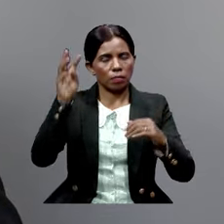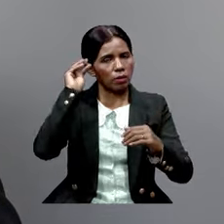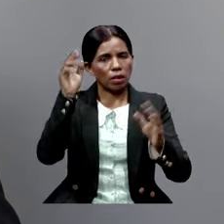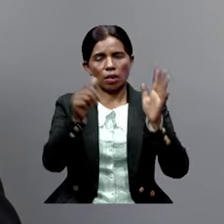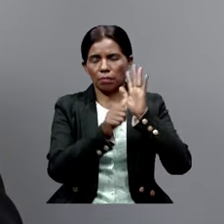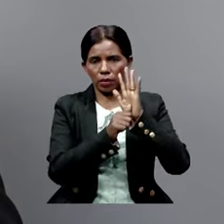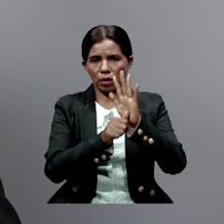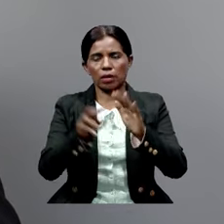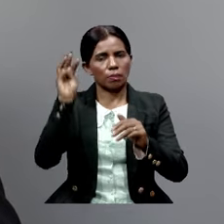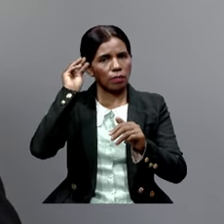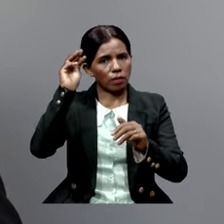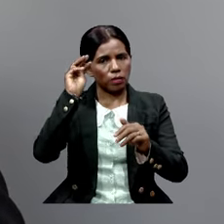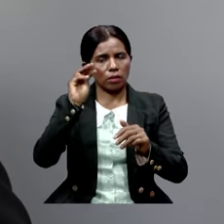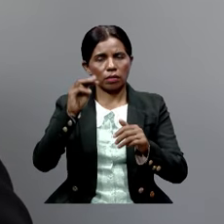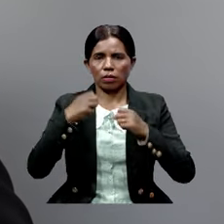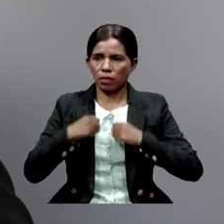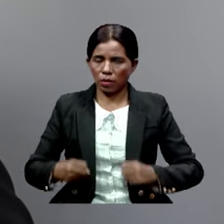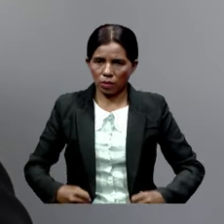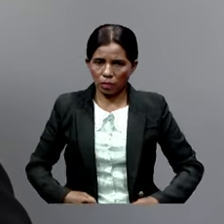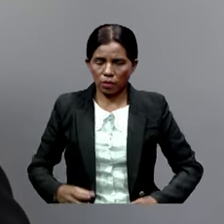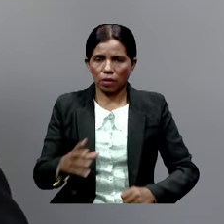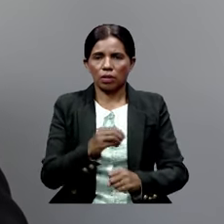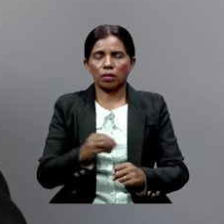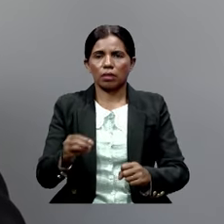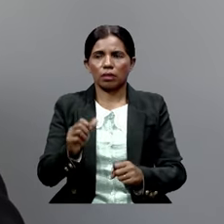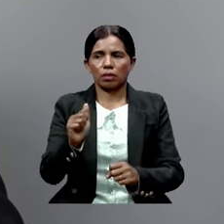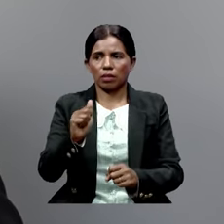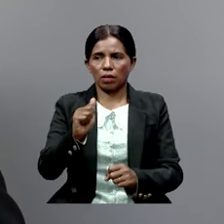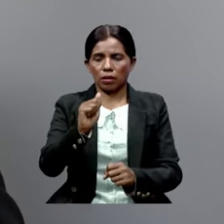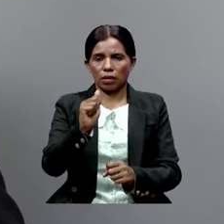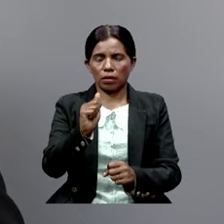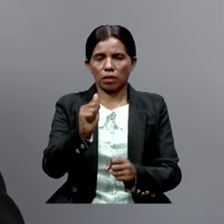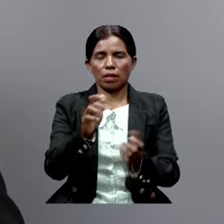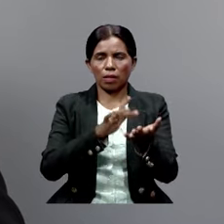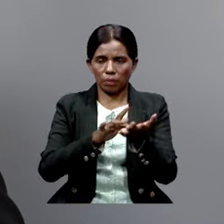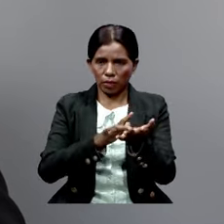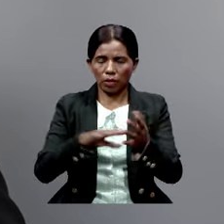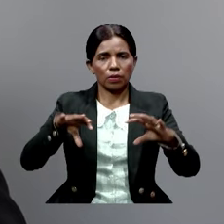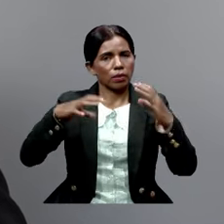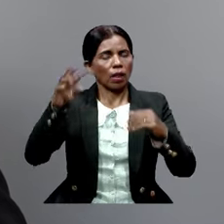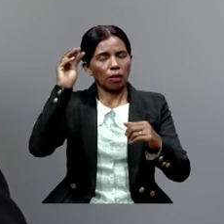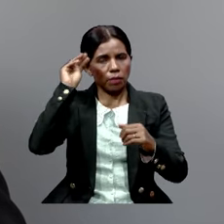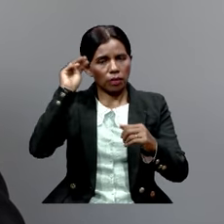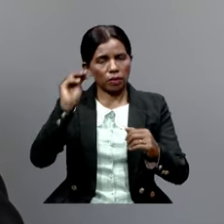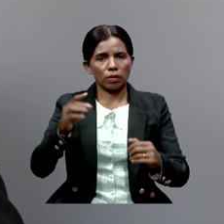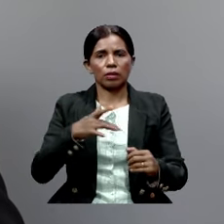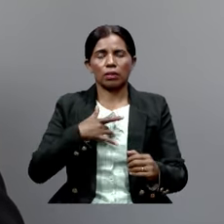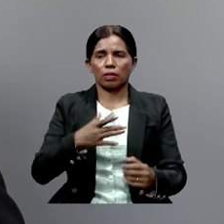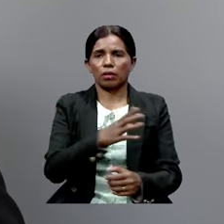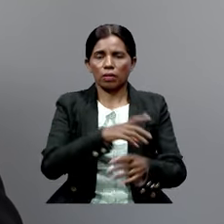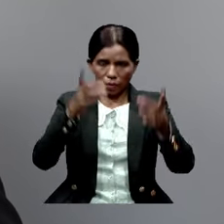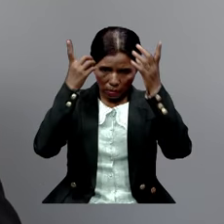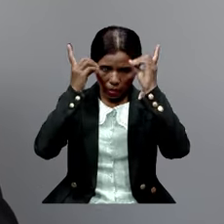ang ministero Saudi ba pontu situasi ang ar mazeng ay moruk nene yang konsil ministro ko a presentasi ang ide sidi